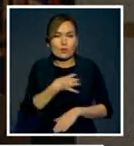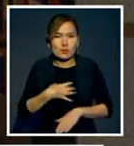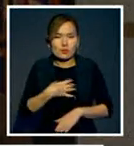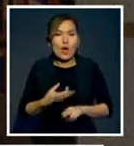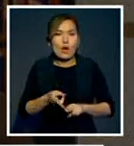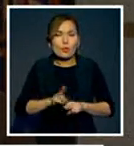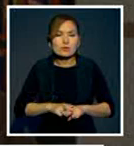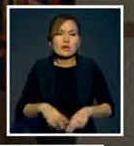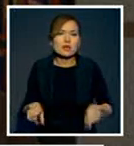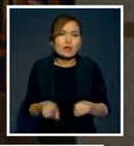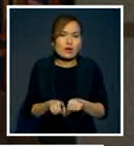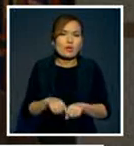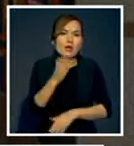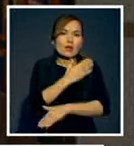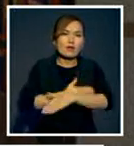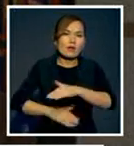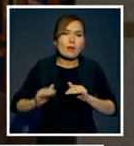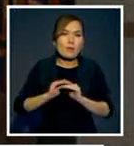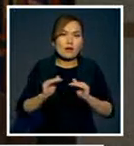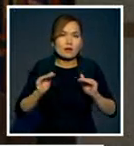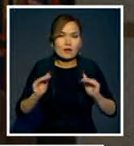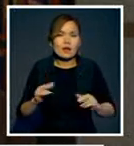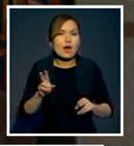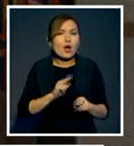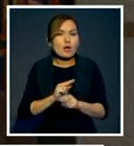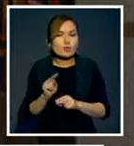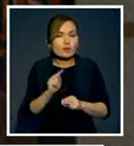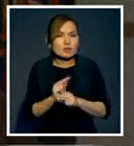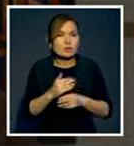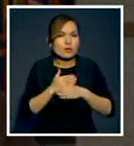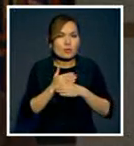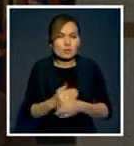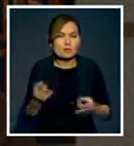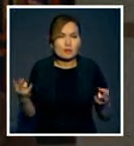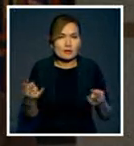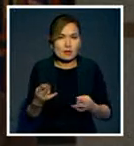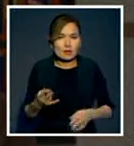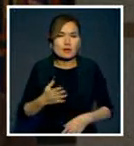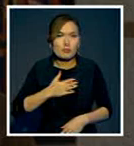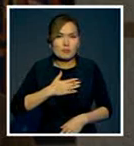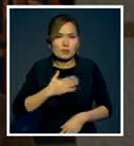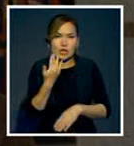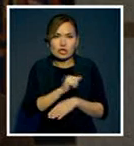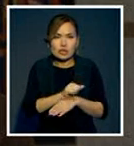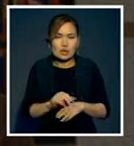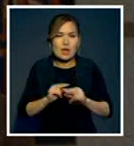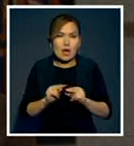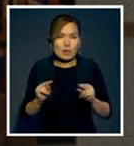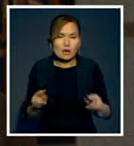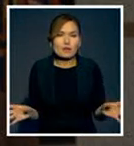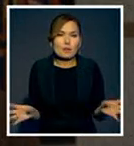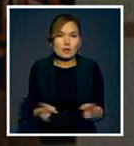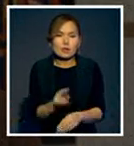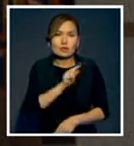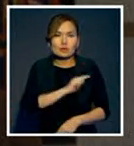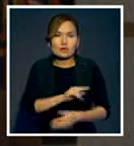сәйкестендіріп қолдану ол біздің практикамызда бұрыннан бар. Сондықтан да бұл бізге артық болмайды артық болады